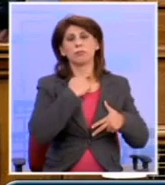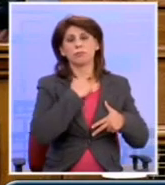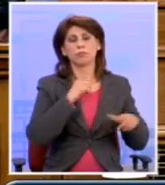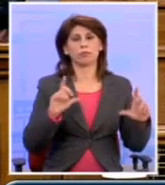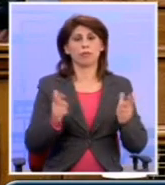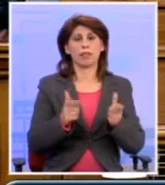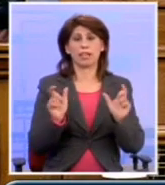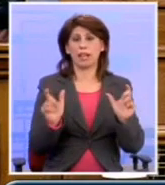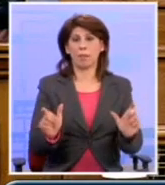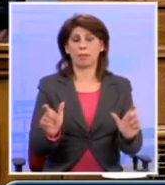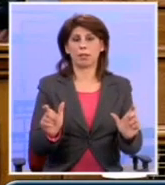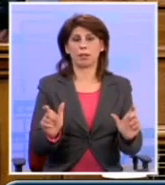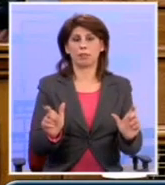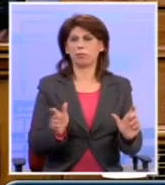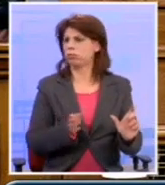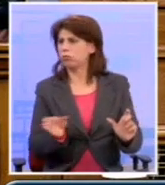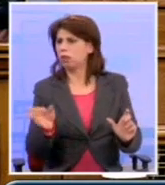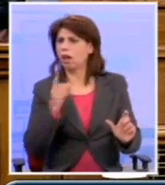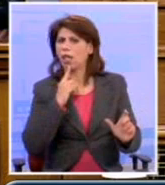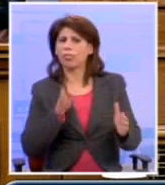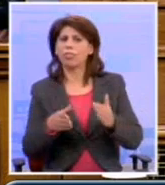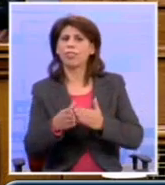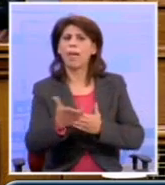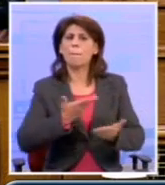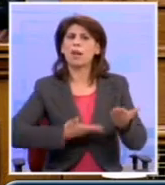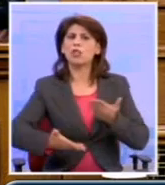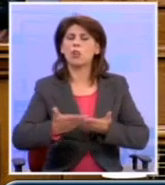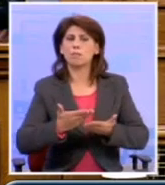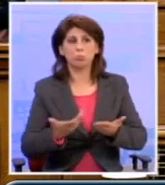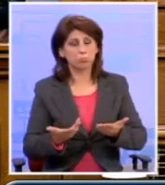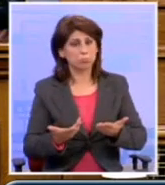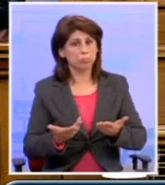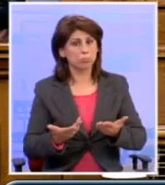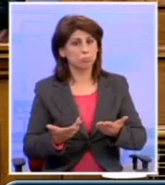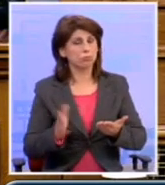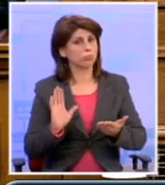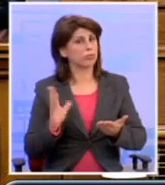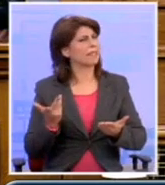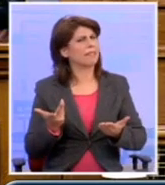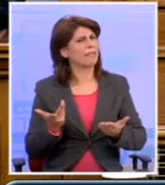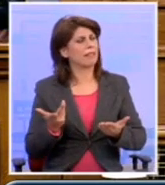εθνική άμυνα να προσφέρει σε διαμεσολαβητές? Και γιατί?